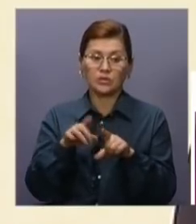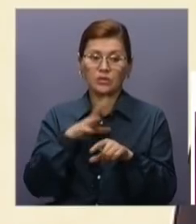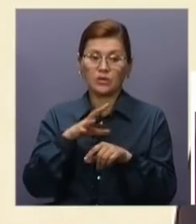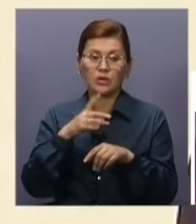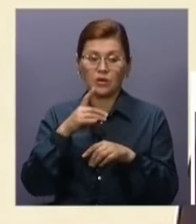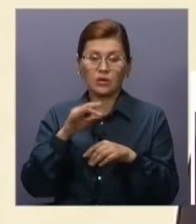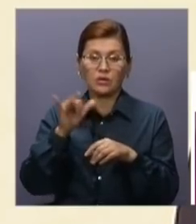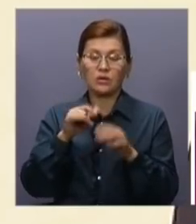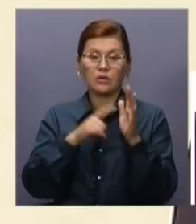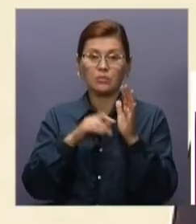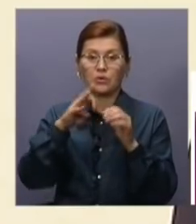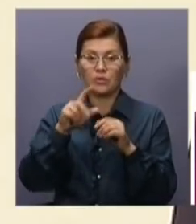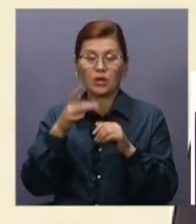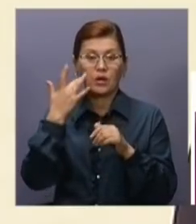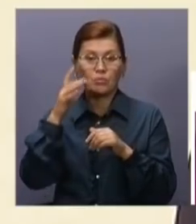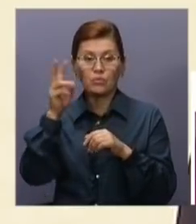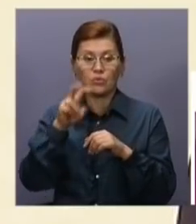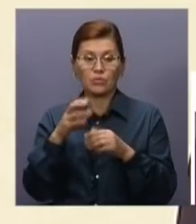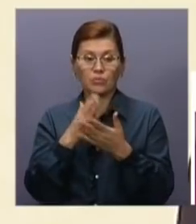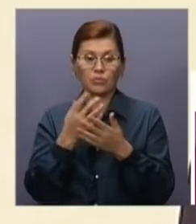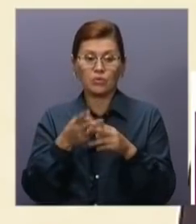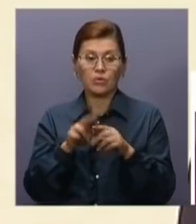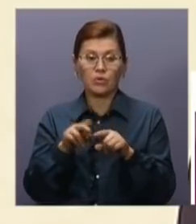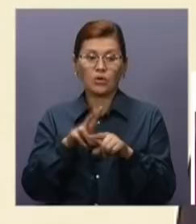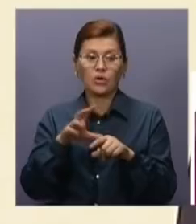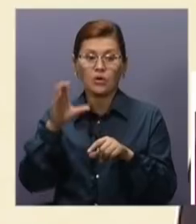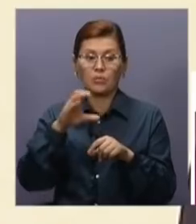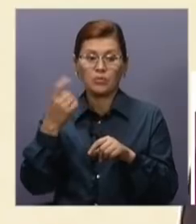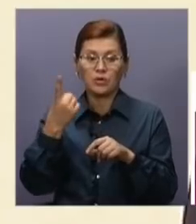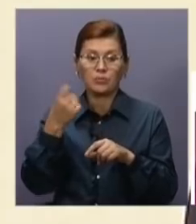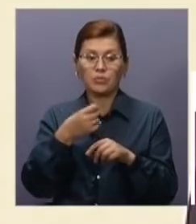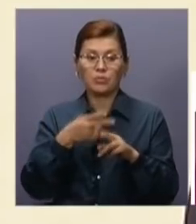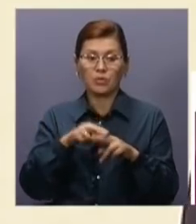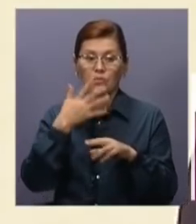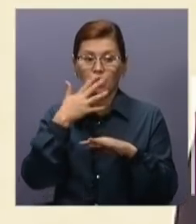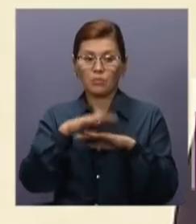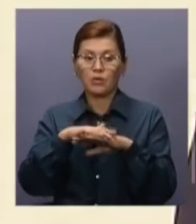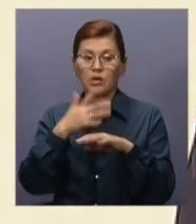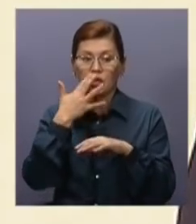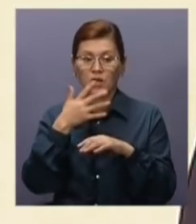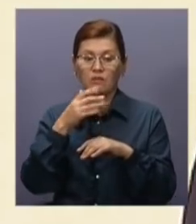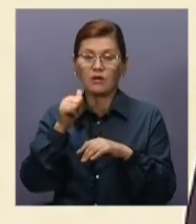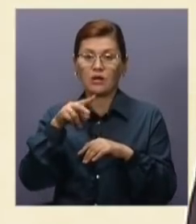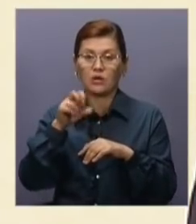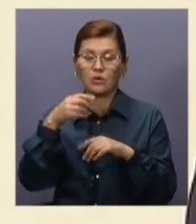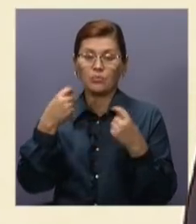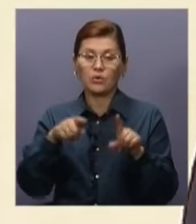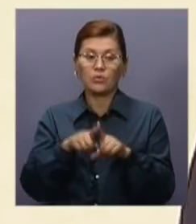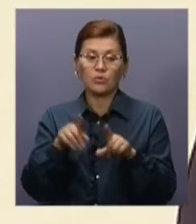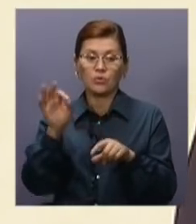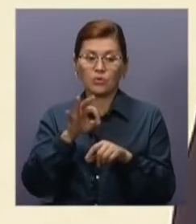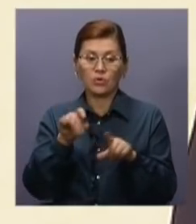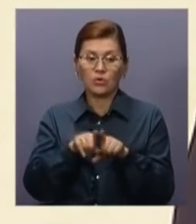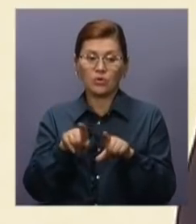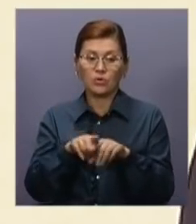көлемі 70 миллион ақш долларын құрады. Қыркүйектің бірінші аптасында Ұлттық банк сондай-ақ шетел валютасын сату жөніндегі